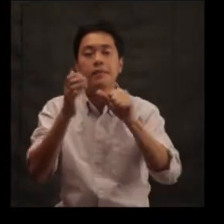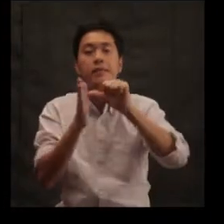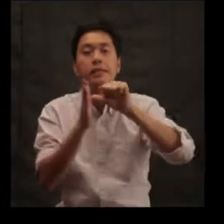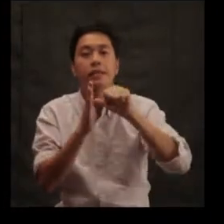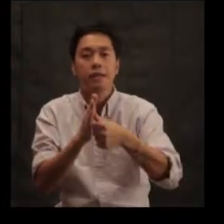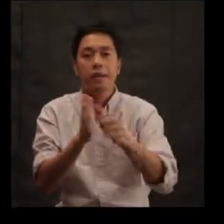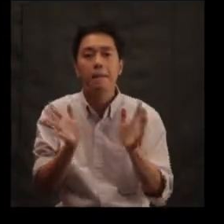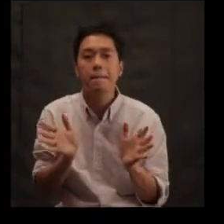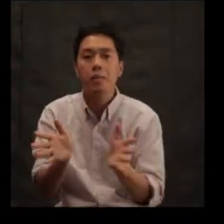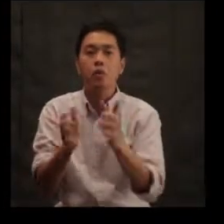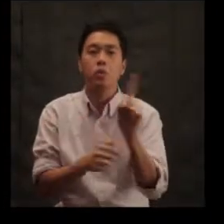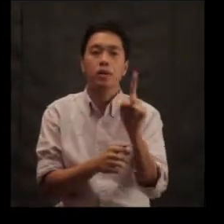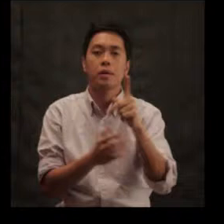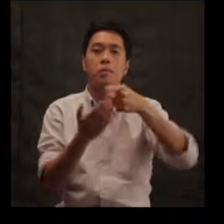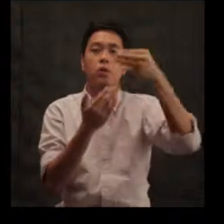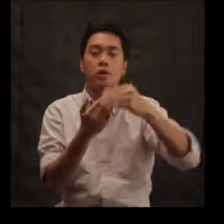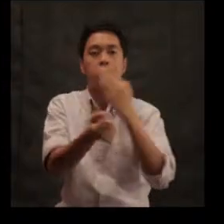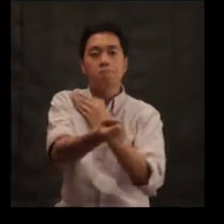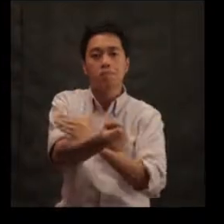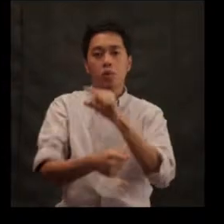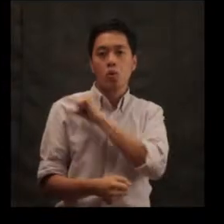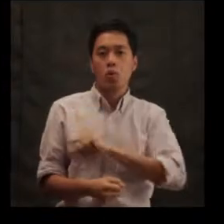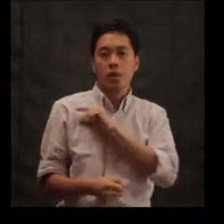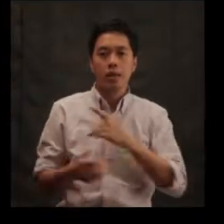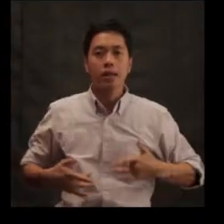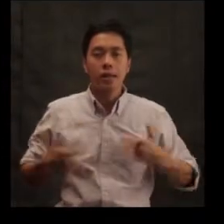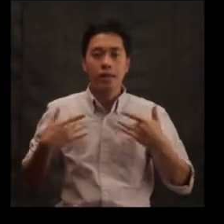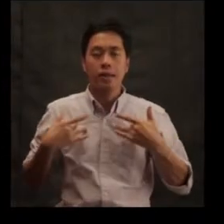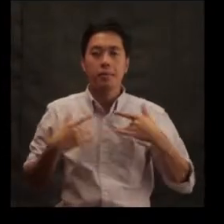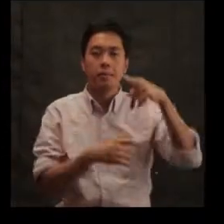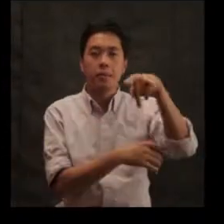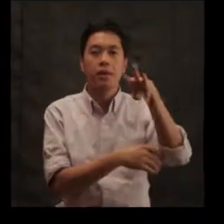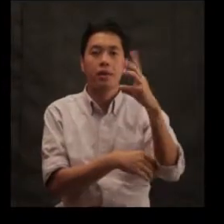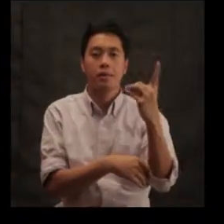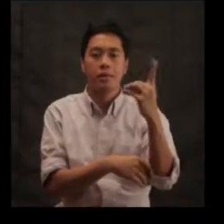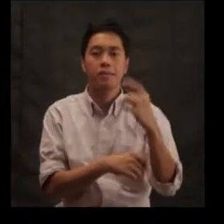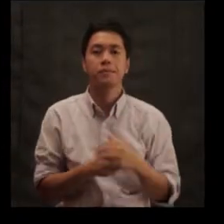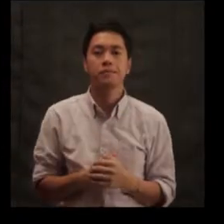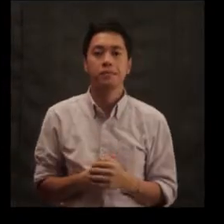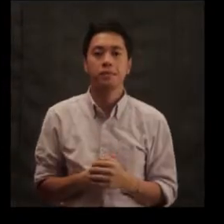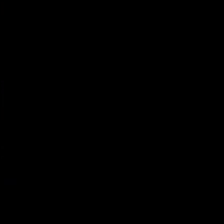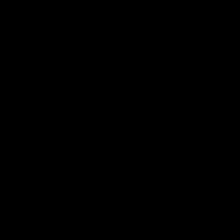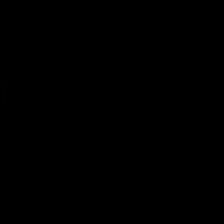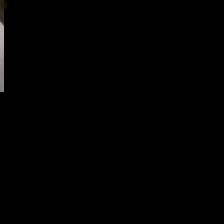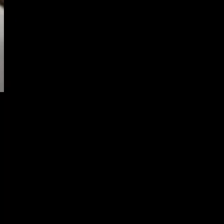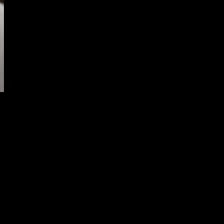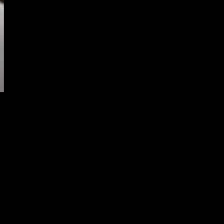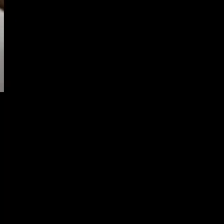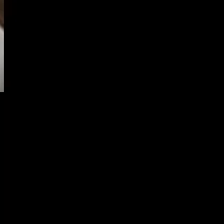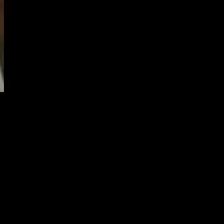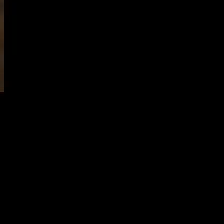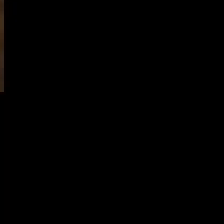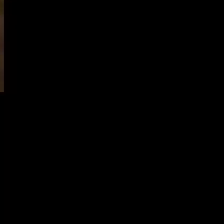ay binigyang diin ang pagpapahalaga ng kanyang administrasyon sa mga programa para sa pagpapabuti ng buhay ng mga PWD.